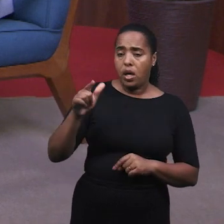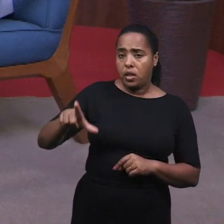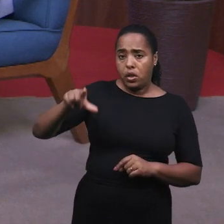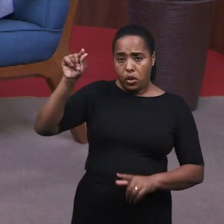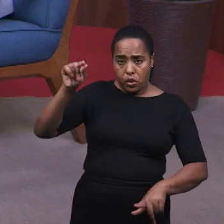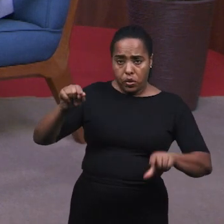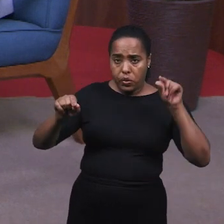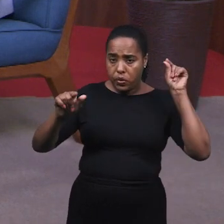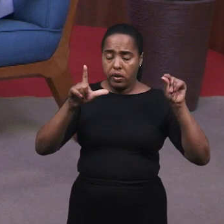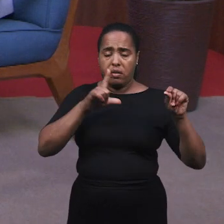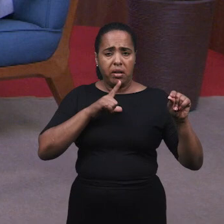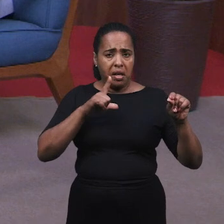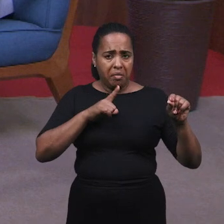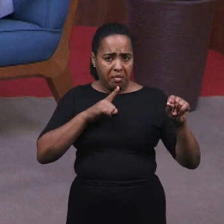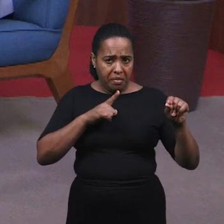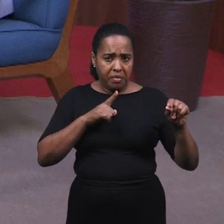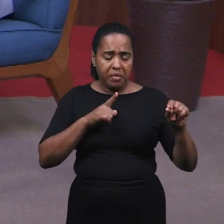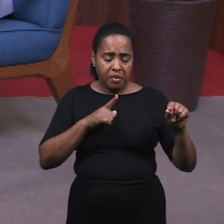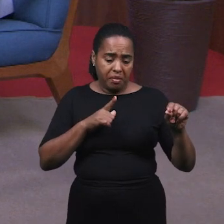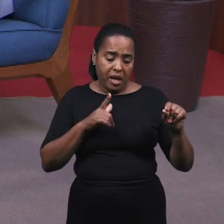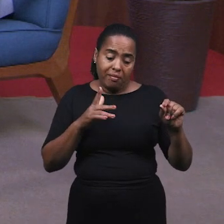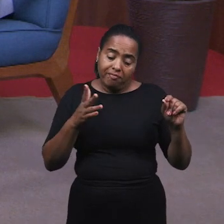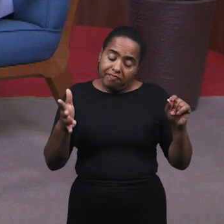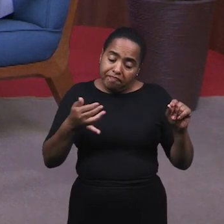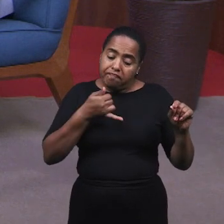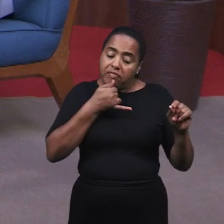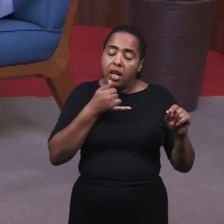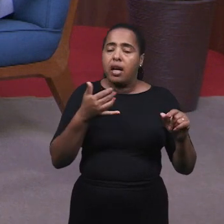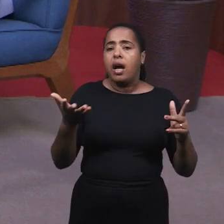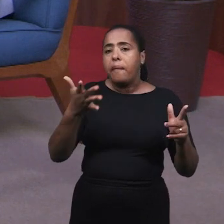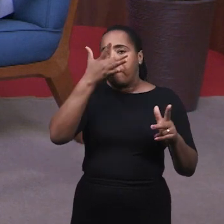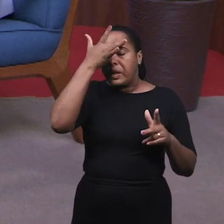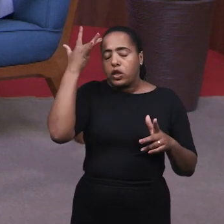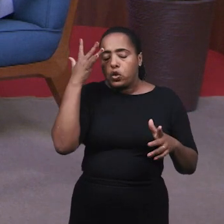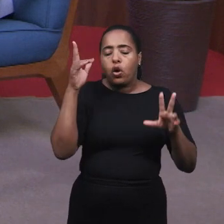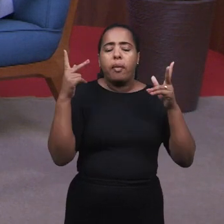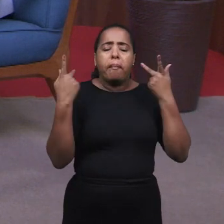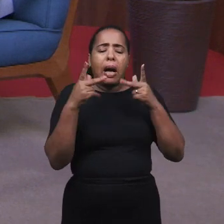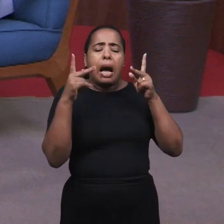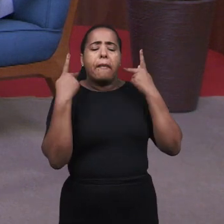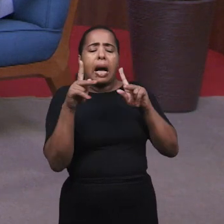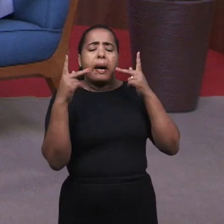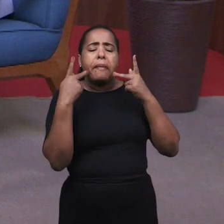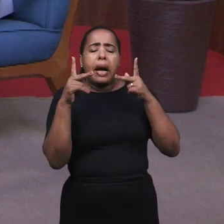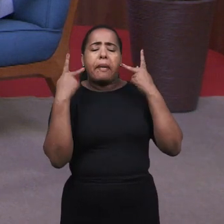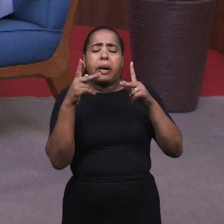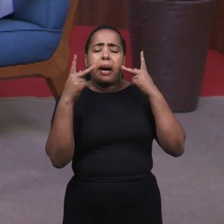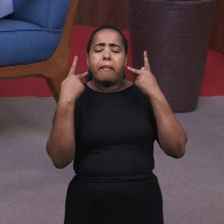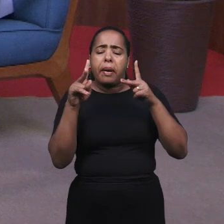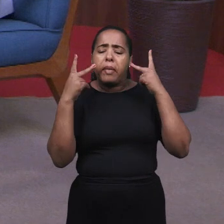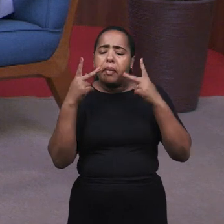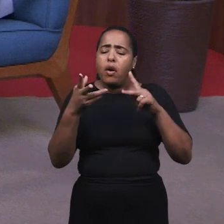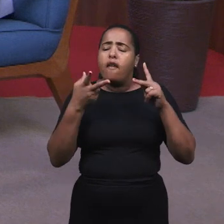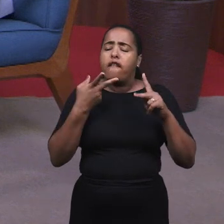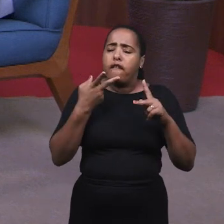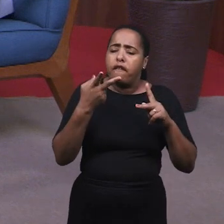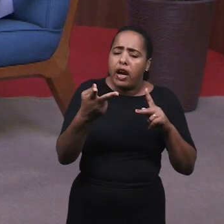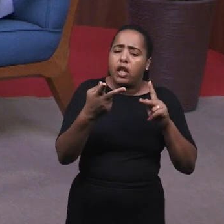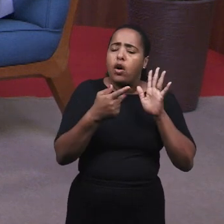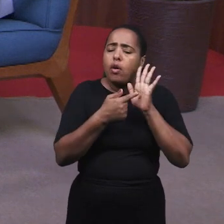Quelqu'un, malheureusement, on voit cela, une personne qui a prêché, qui a parlé de Jésus, qui a été utilisée dans le monde de